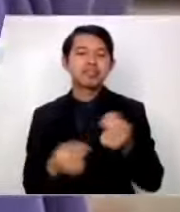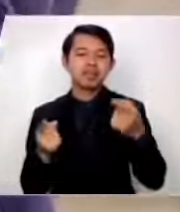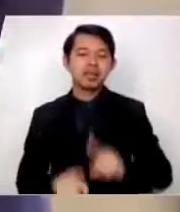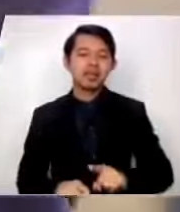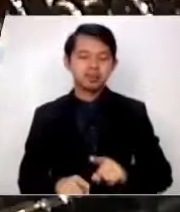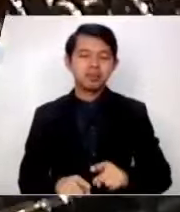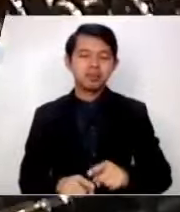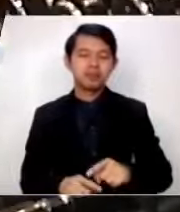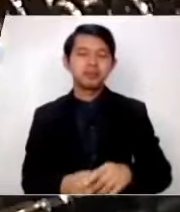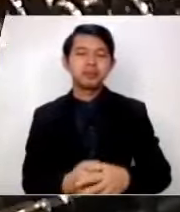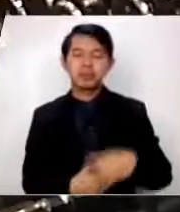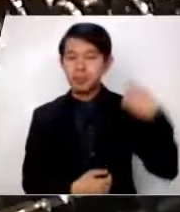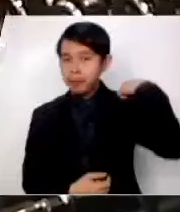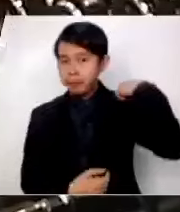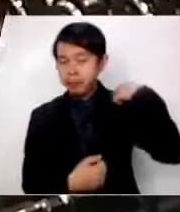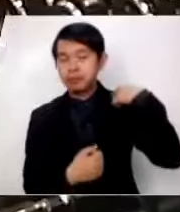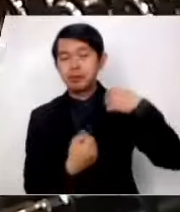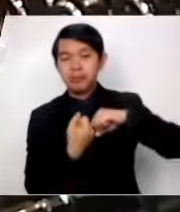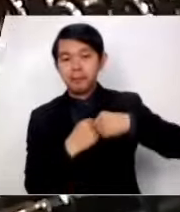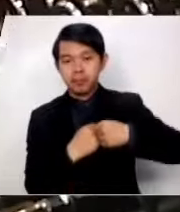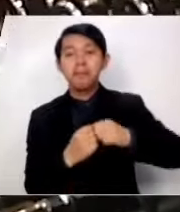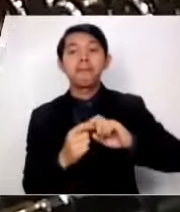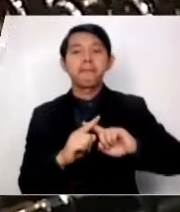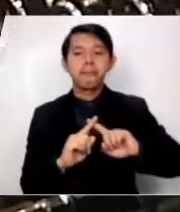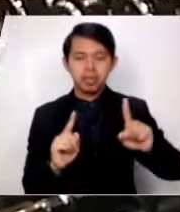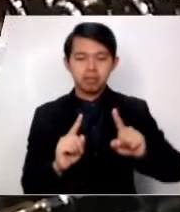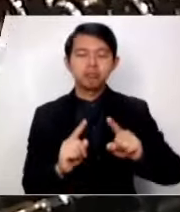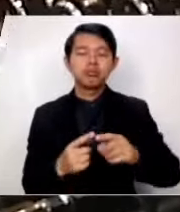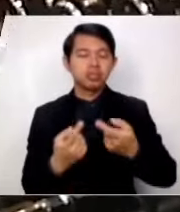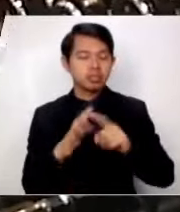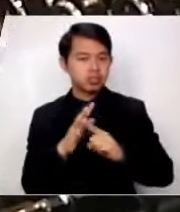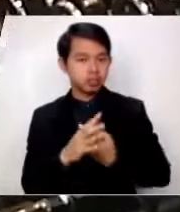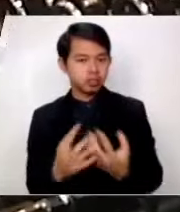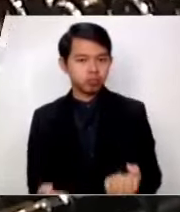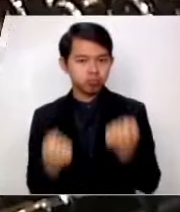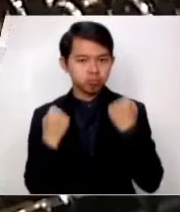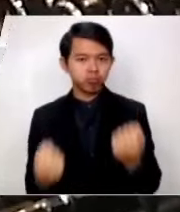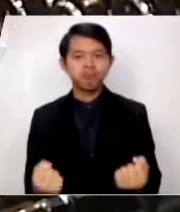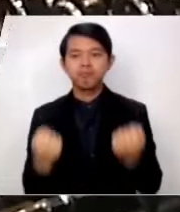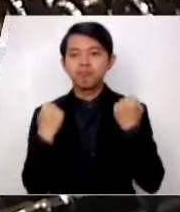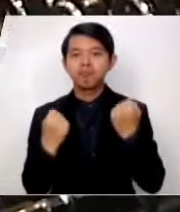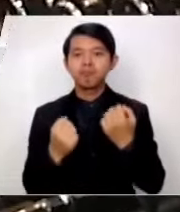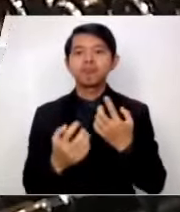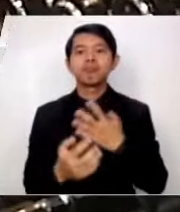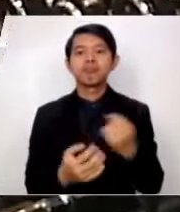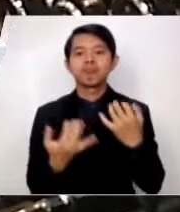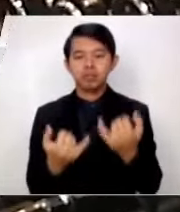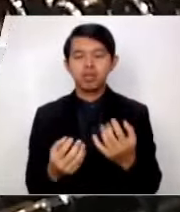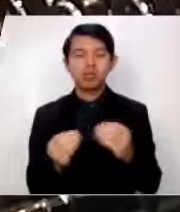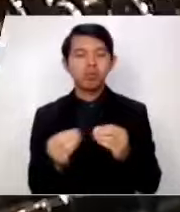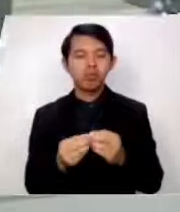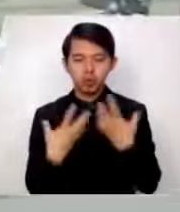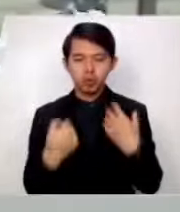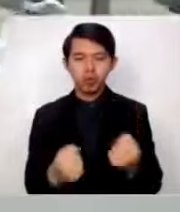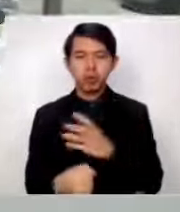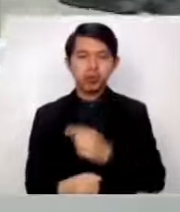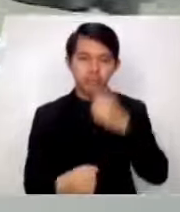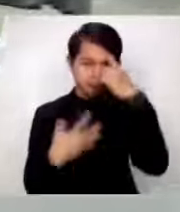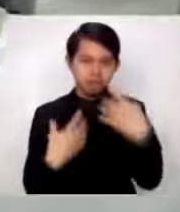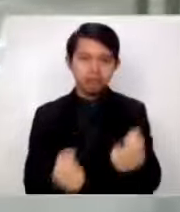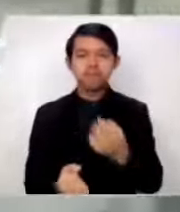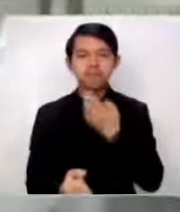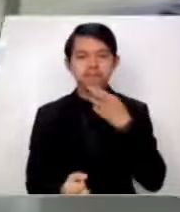siya, definitely much stronger and mentally better kasi it's good for your mental health. Ayon sa